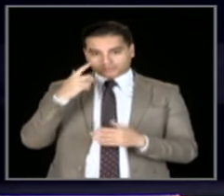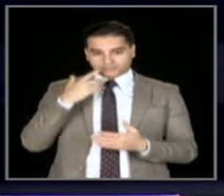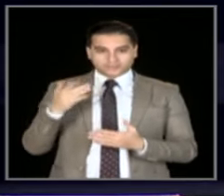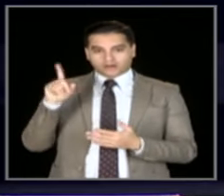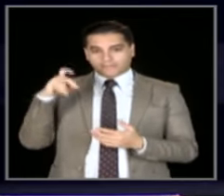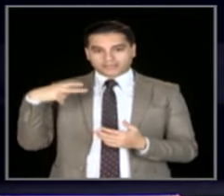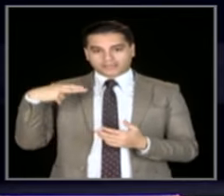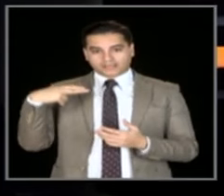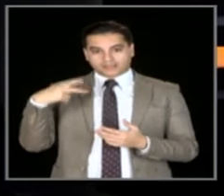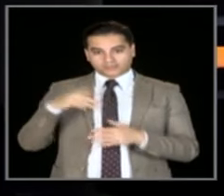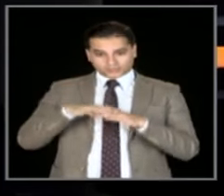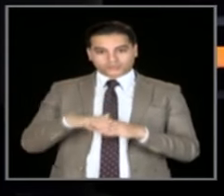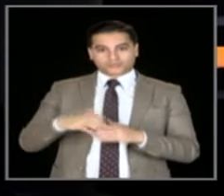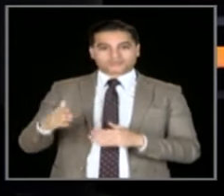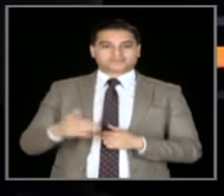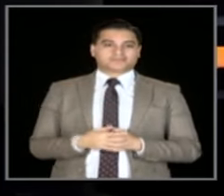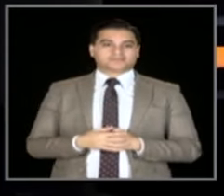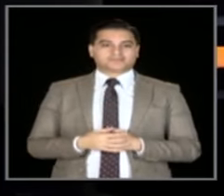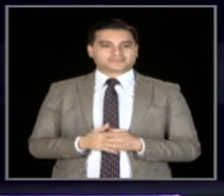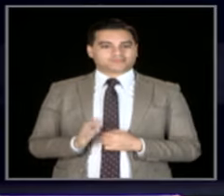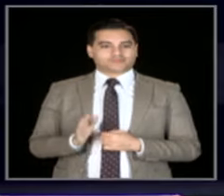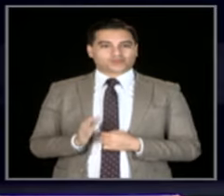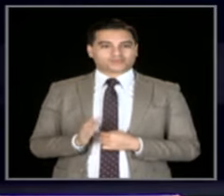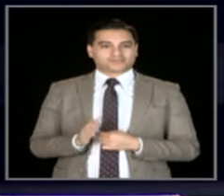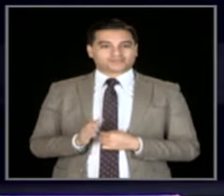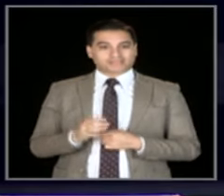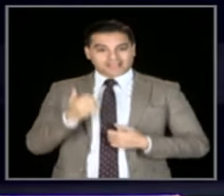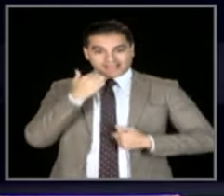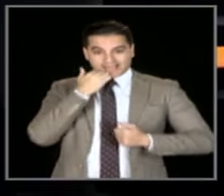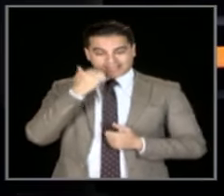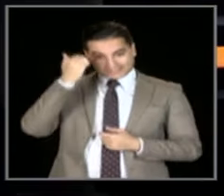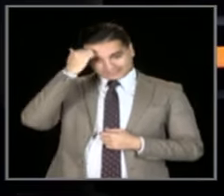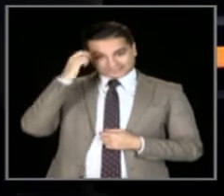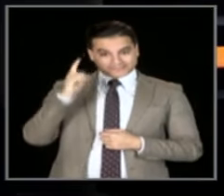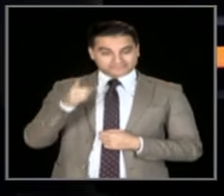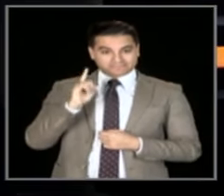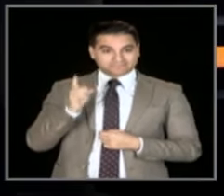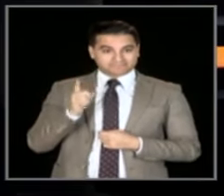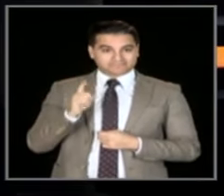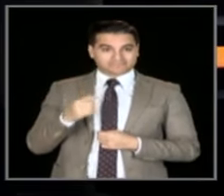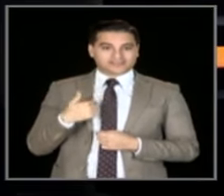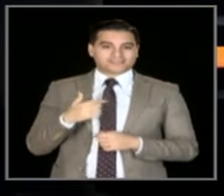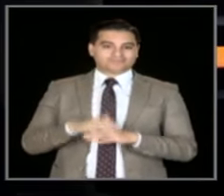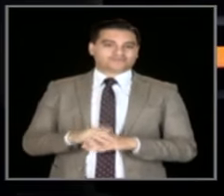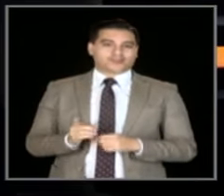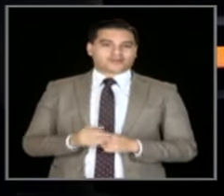ربيع، دوس على البزر، هتندم. لا لا لا، هتندم. سؤال سهل. انا بحب اندم.